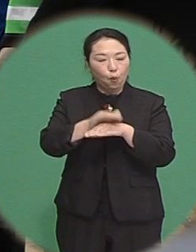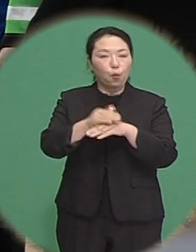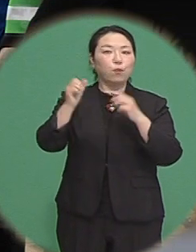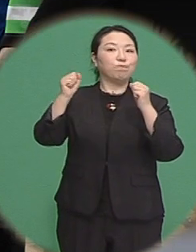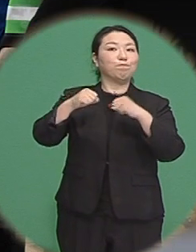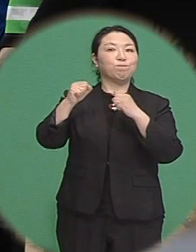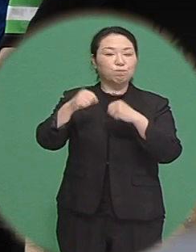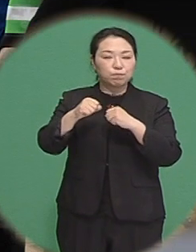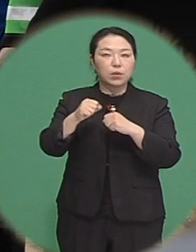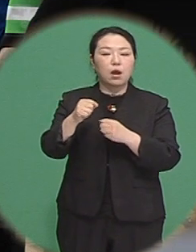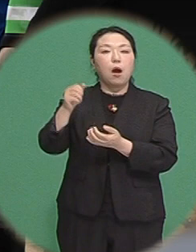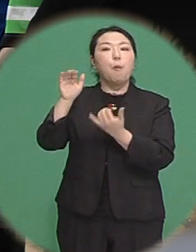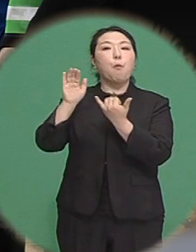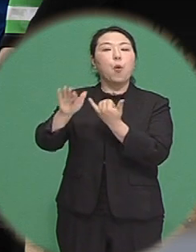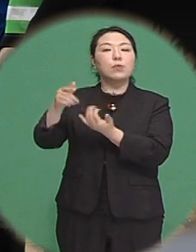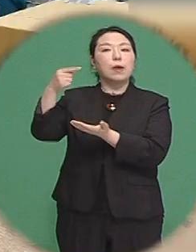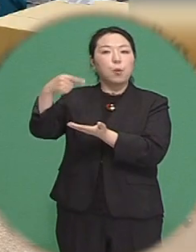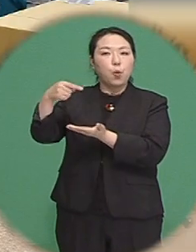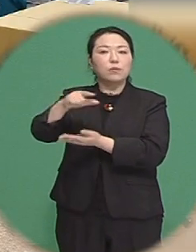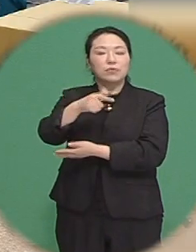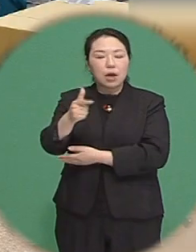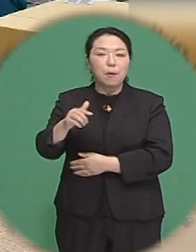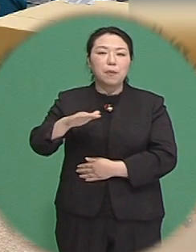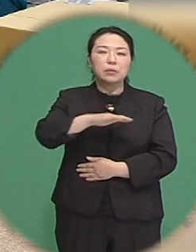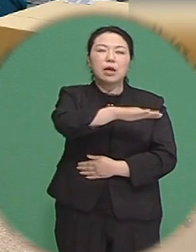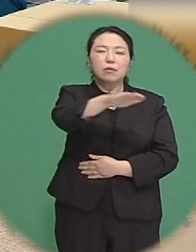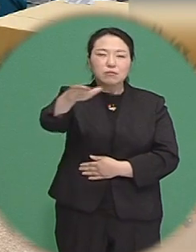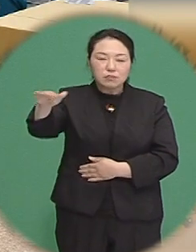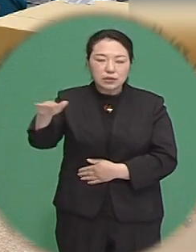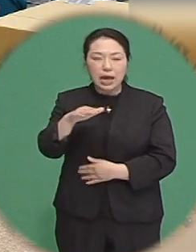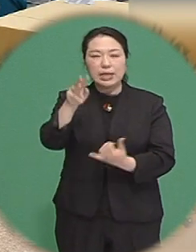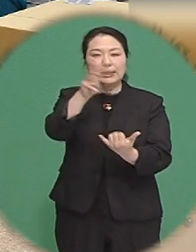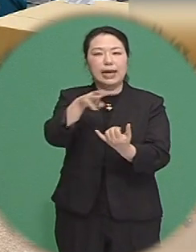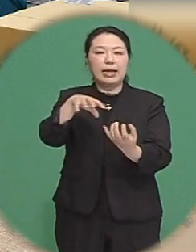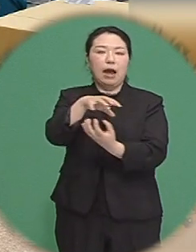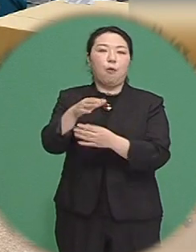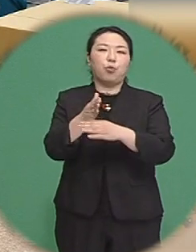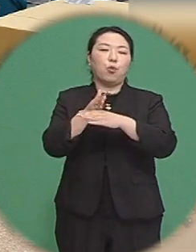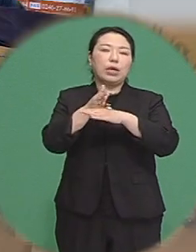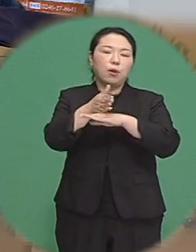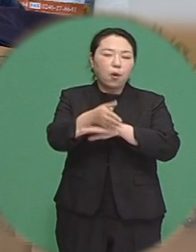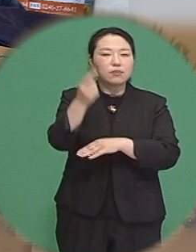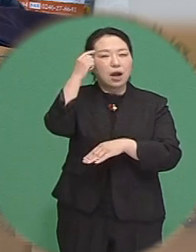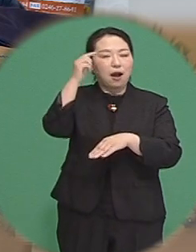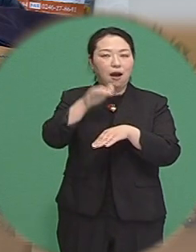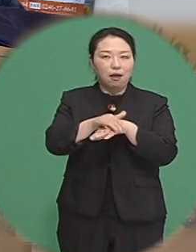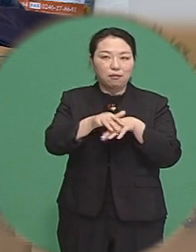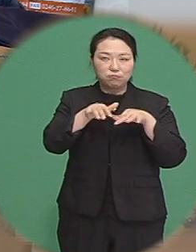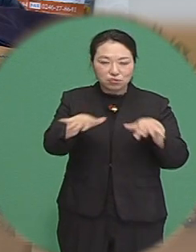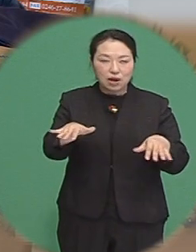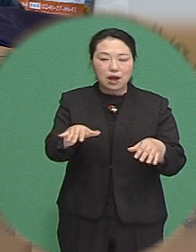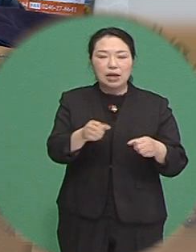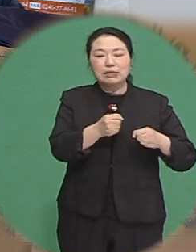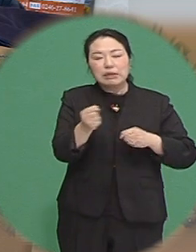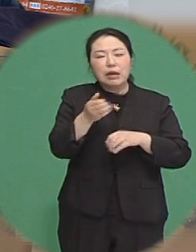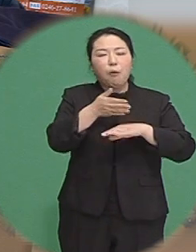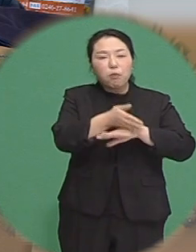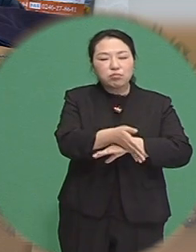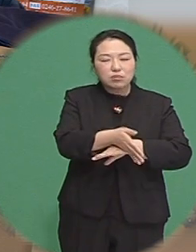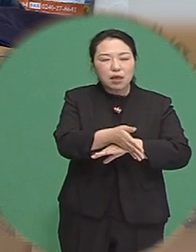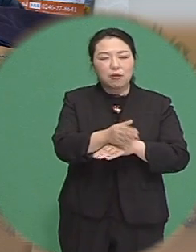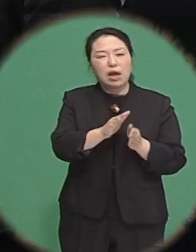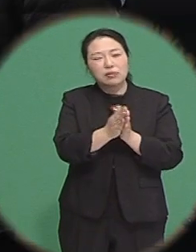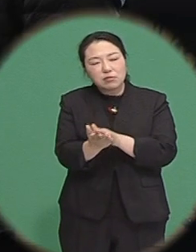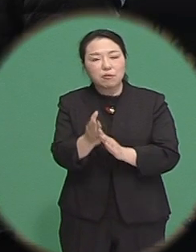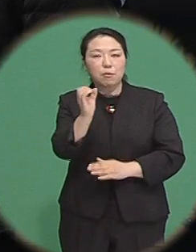防災教育などを通じて市民一丸となって災害を乗り越えるという文化を育み見送れ0災害史ゼロ